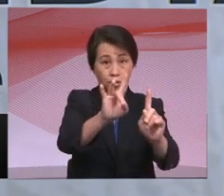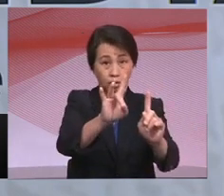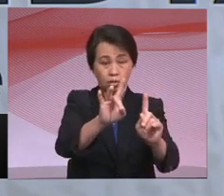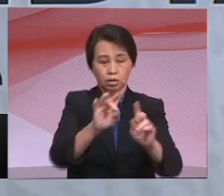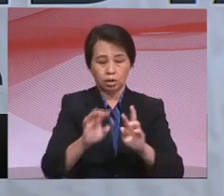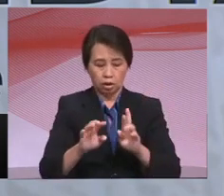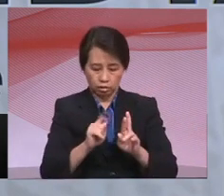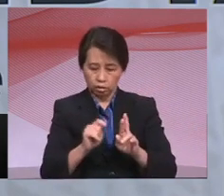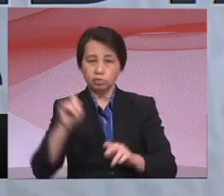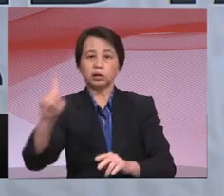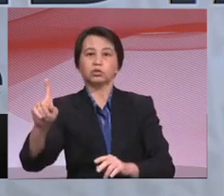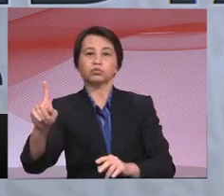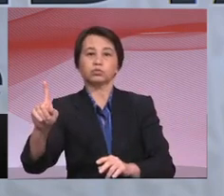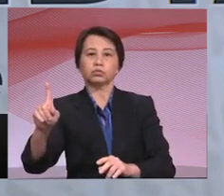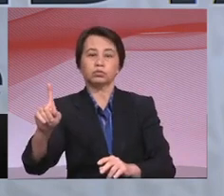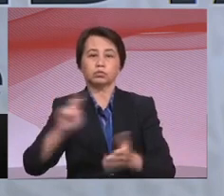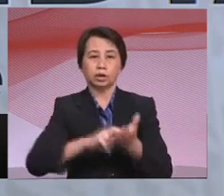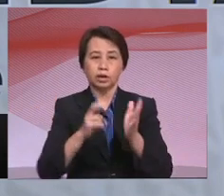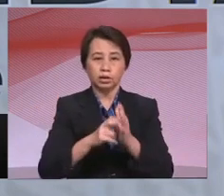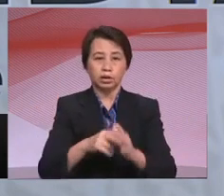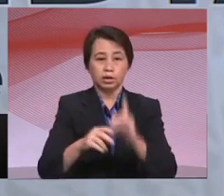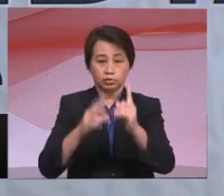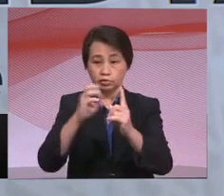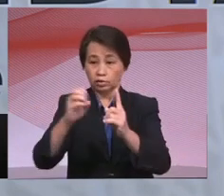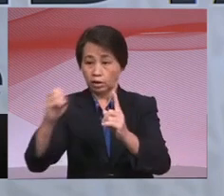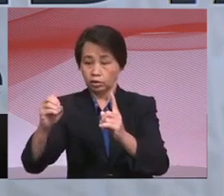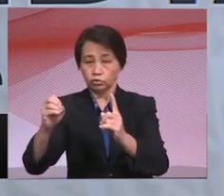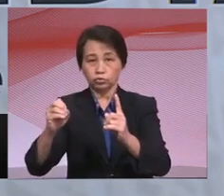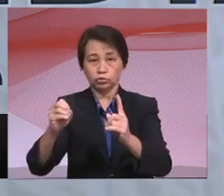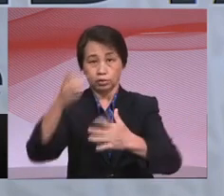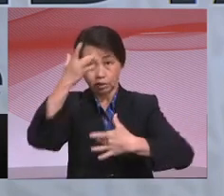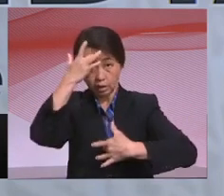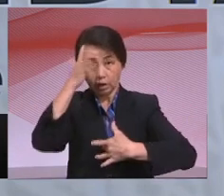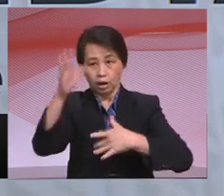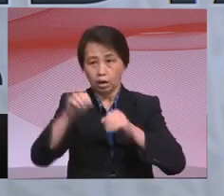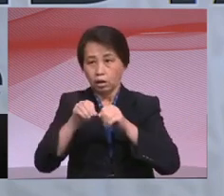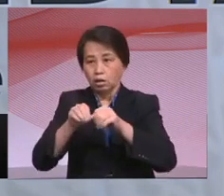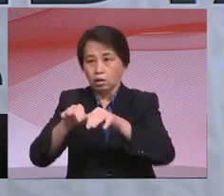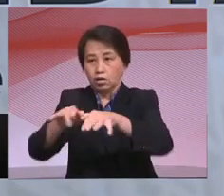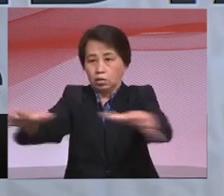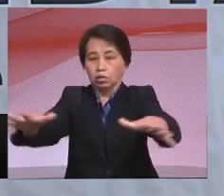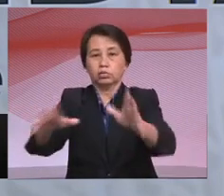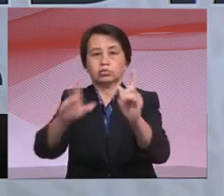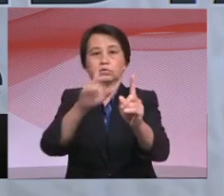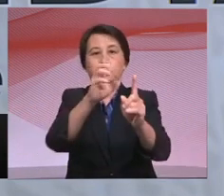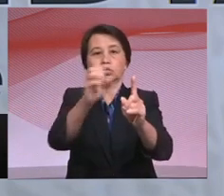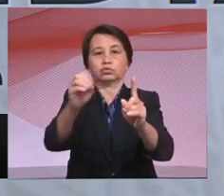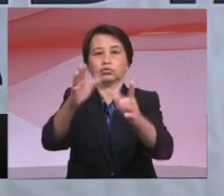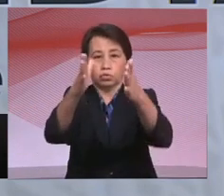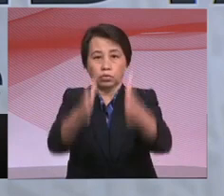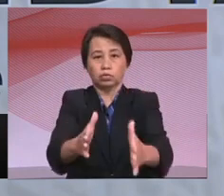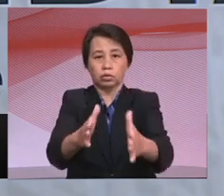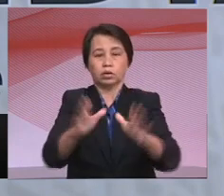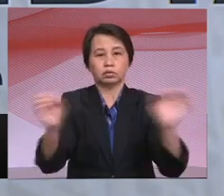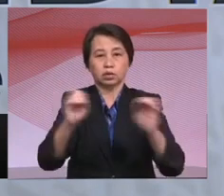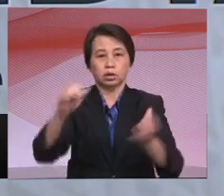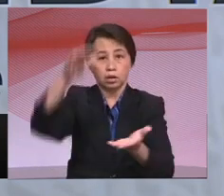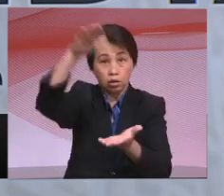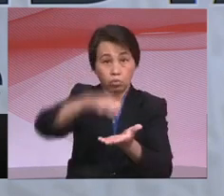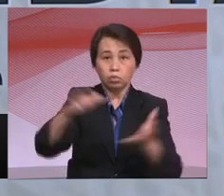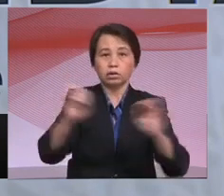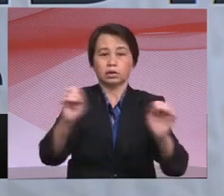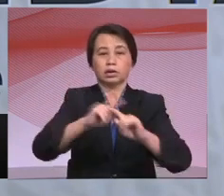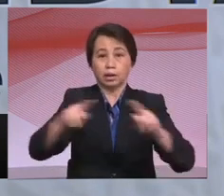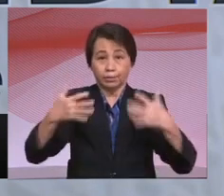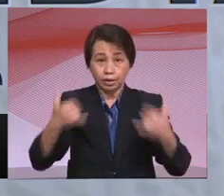punya RT ialah 1. Berarti kalau 100 orang dijangkiti akan menjangkit 100 orang. Jadi tak ada pengurangan kes.